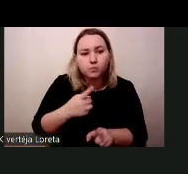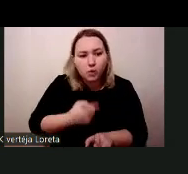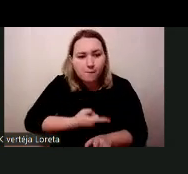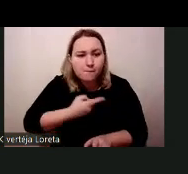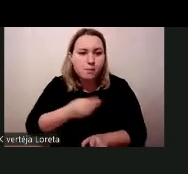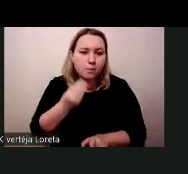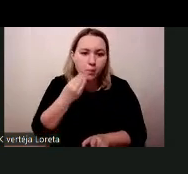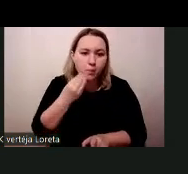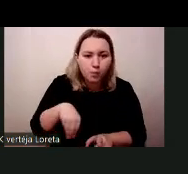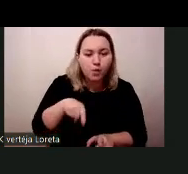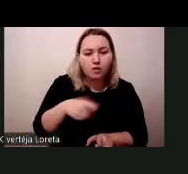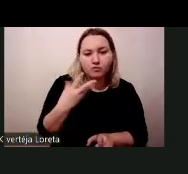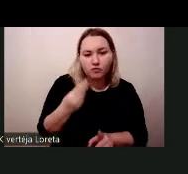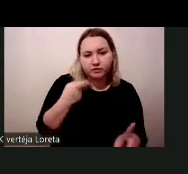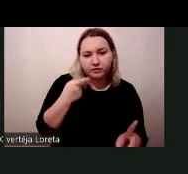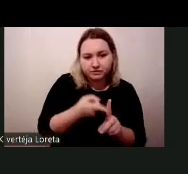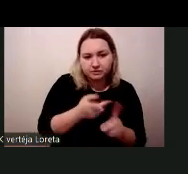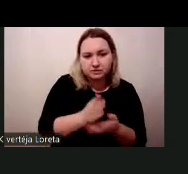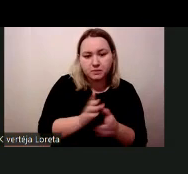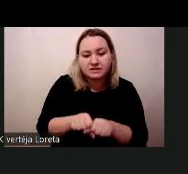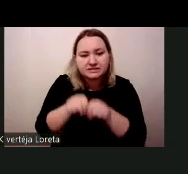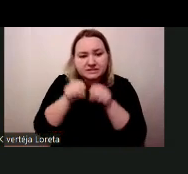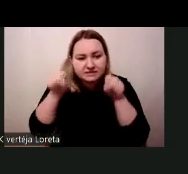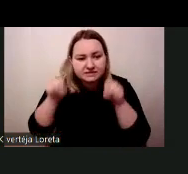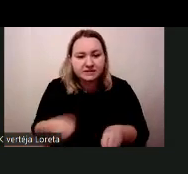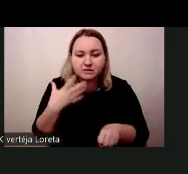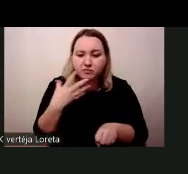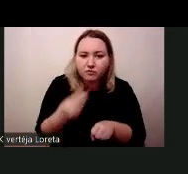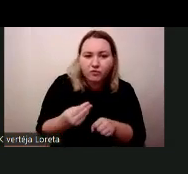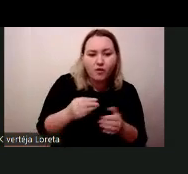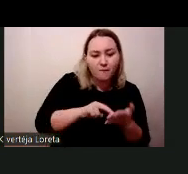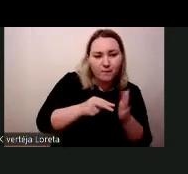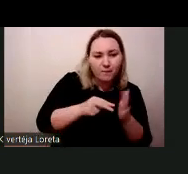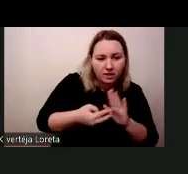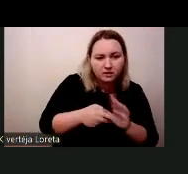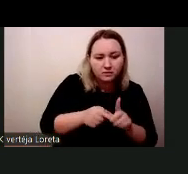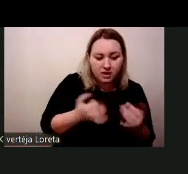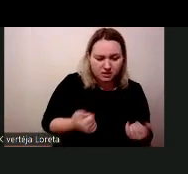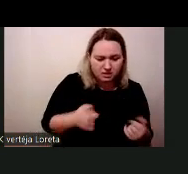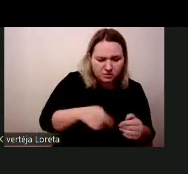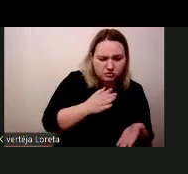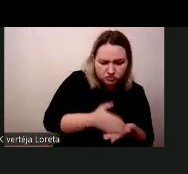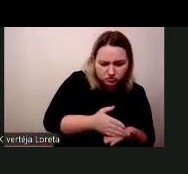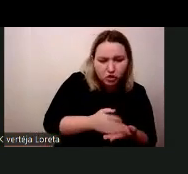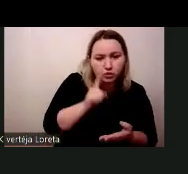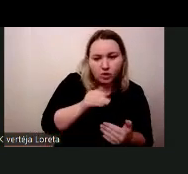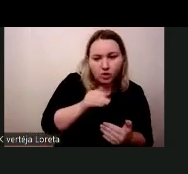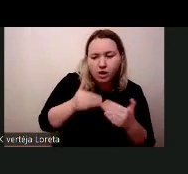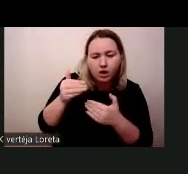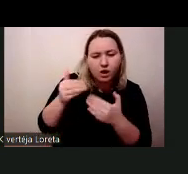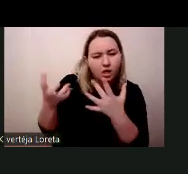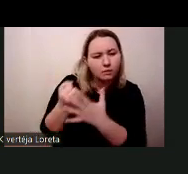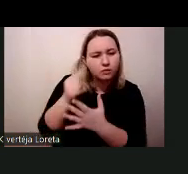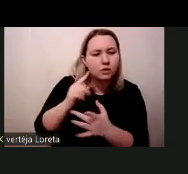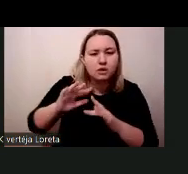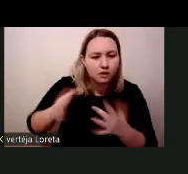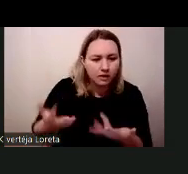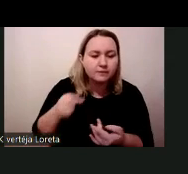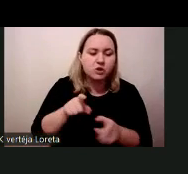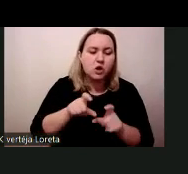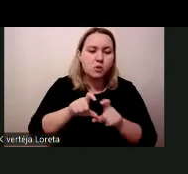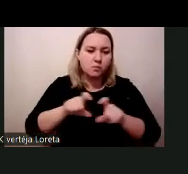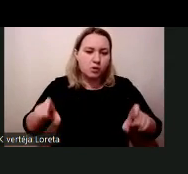Ir strateginis planavimas iš ten, kur esate, į ten, kur norite patekti, yra labai svarbus. Taip pat šioje mokykloje buvo